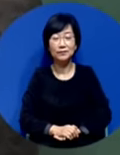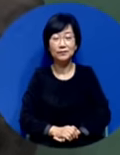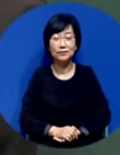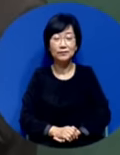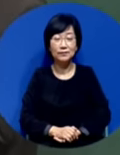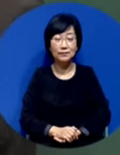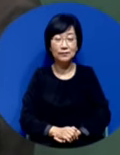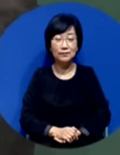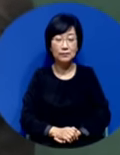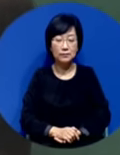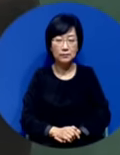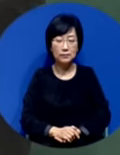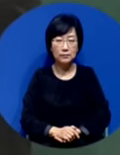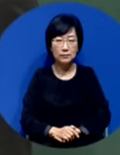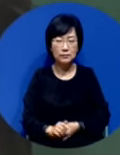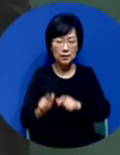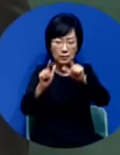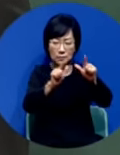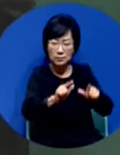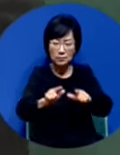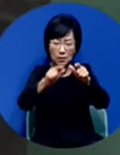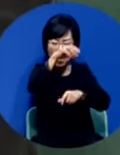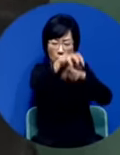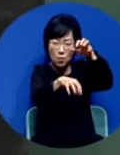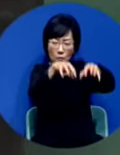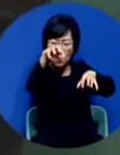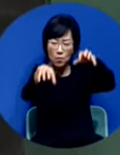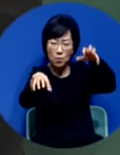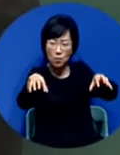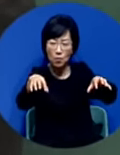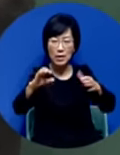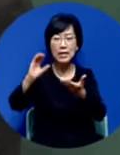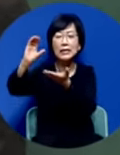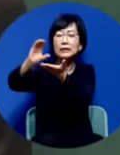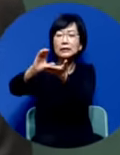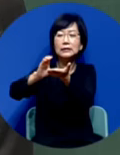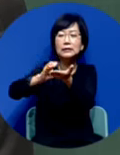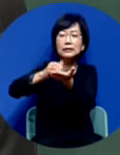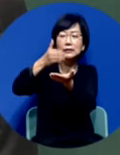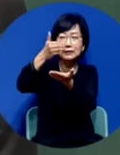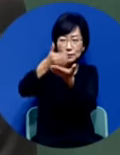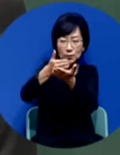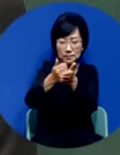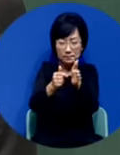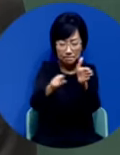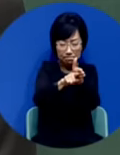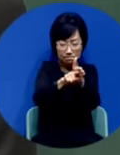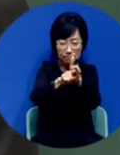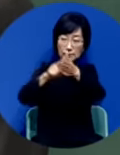모든 현장에 이제는 그리스도로 말미암아 하나님의 나라 임하게 될 것이다.